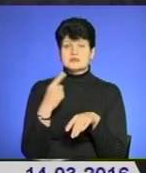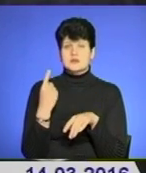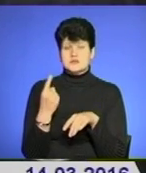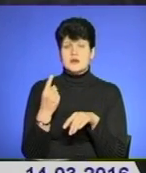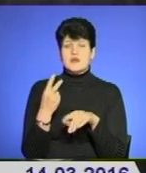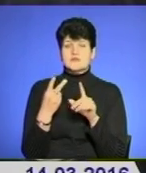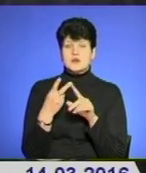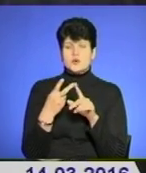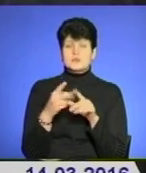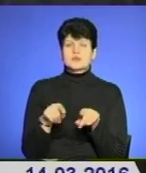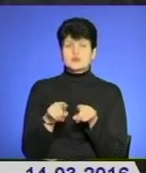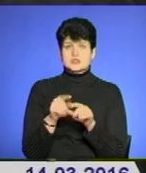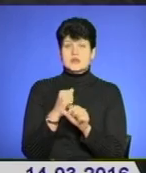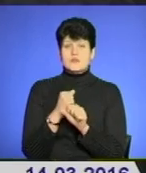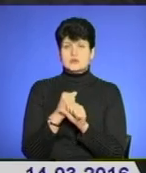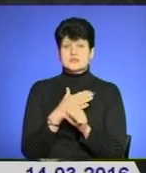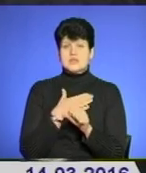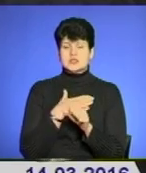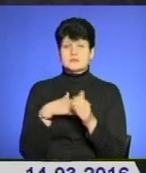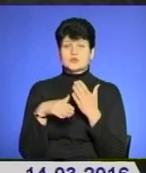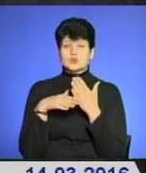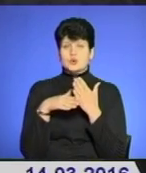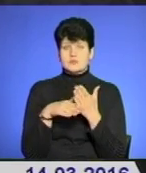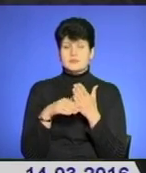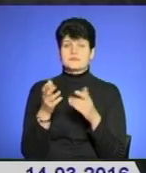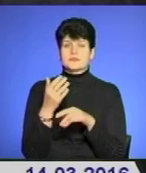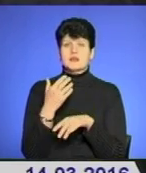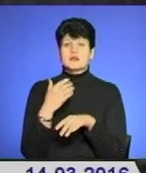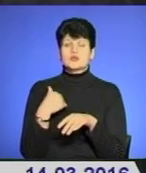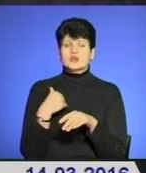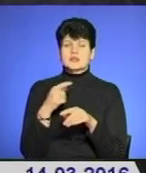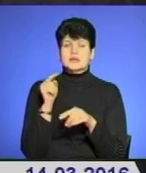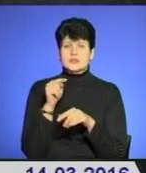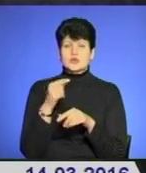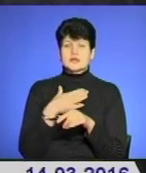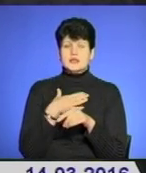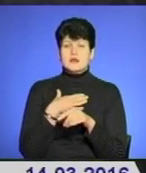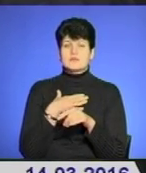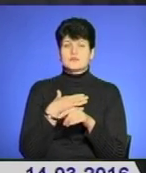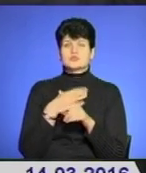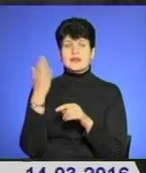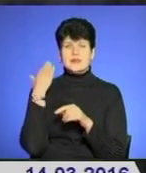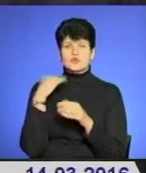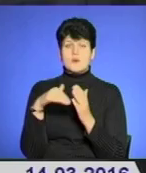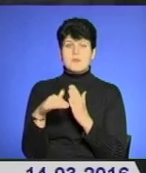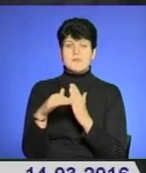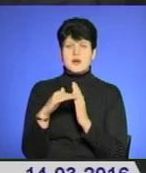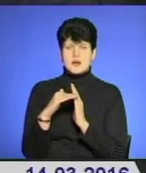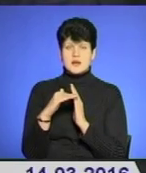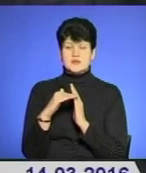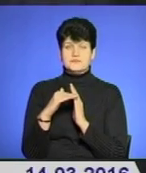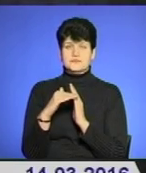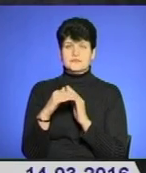І друге, звісно, ми теж працюємо з нашими донорами, з нашими партнерами, які нам дуже уже давно помогают